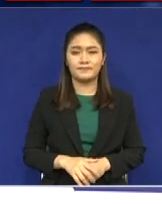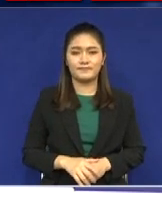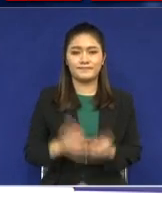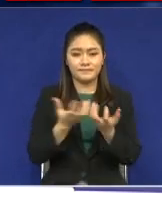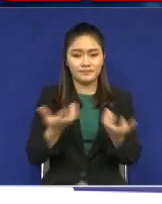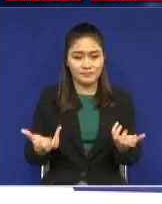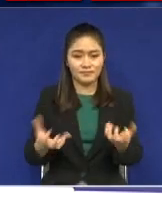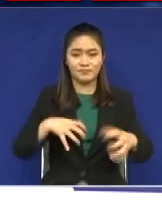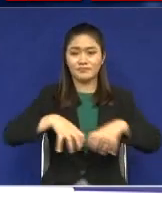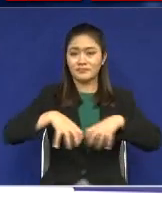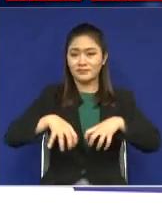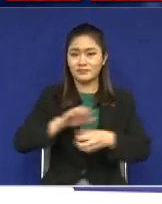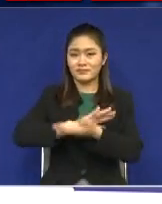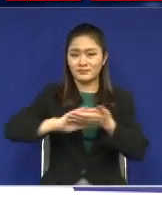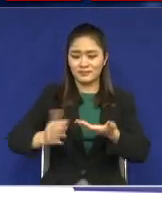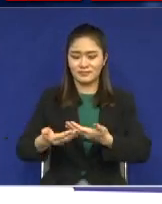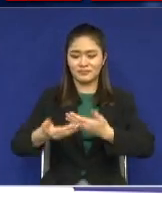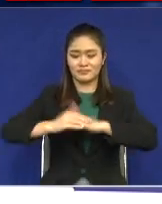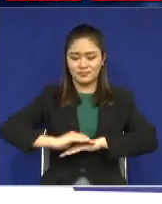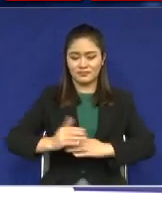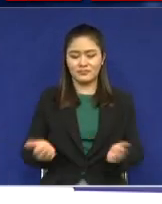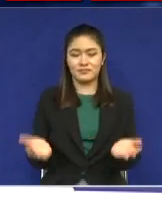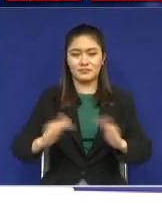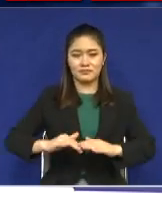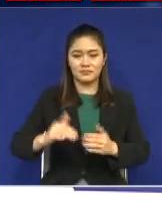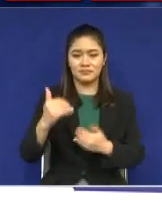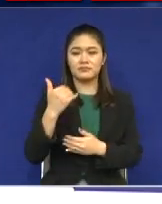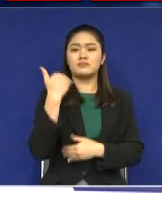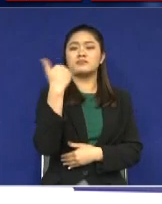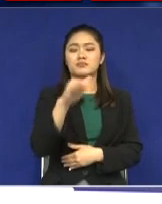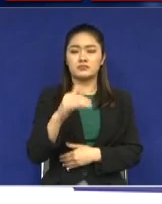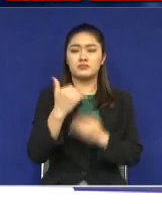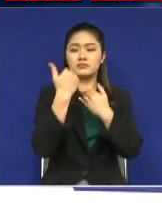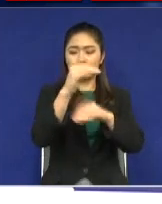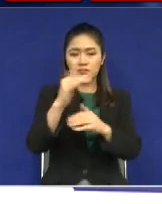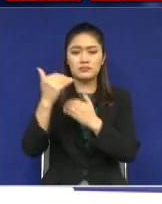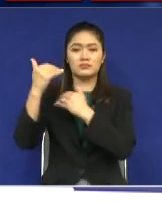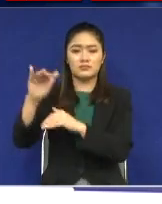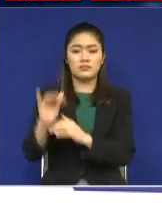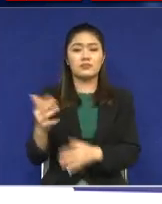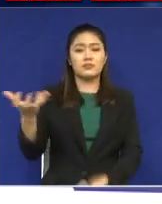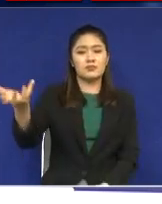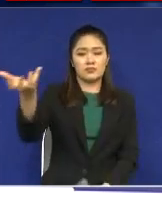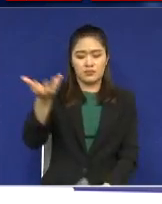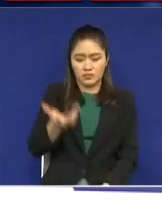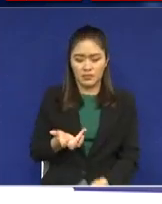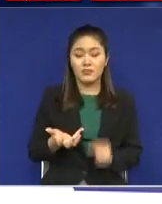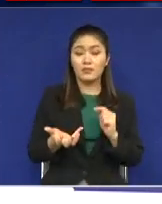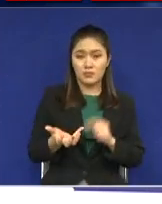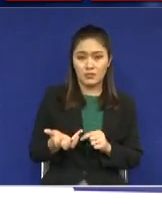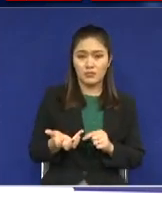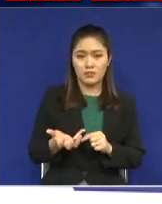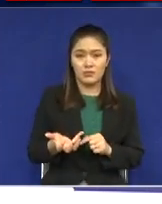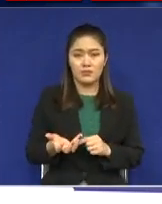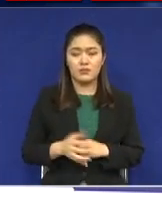เมื่อจัดแพ็คเสร็จเรียบร้อยนะครับแล้วก็จัดส่งถามว่าในเวลาที่มันมาถึงเราเนี่ยนะครับตรงนี้ผมตอบคำถามไปเรียบร้อยแล้วนะ